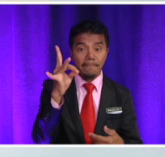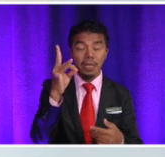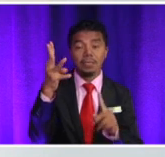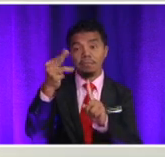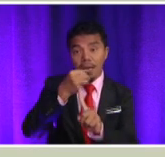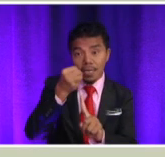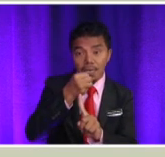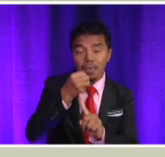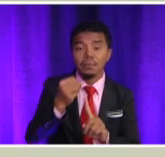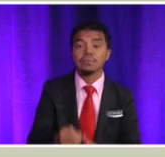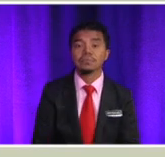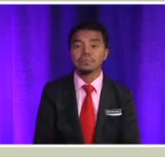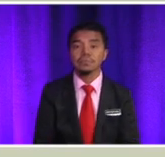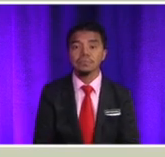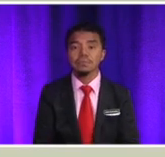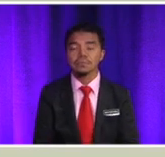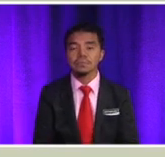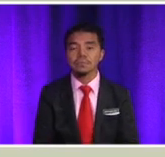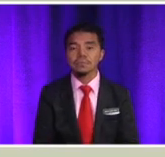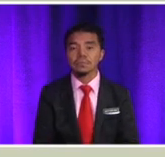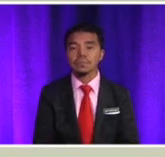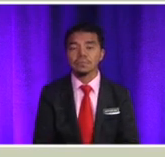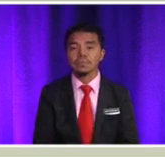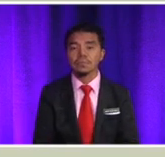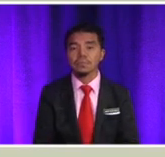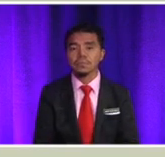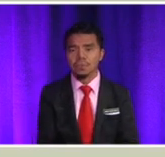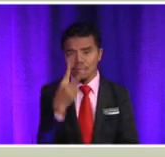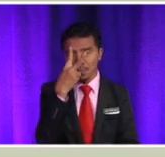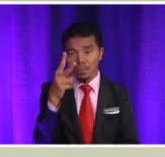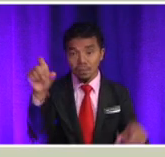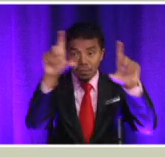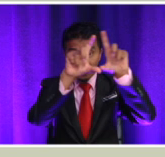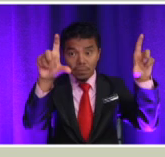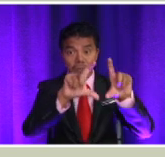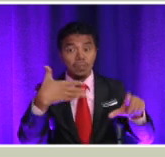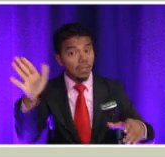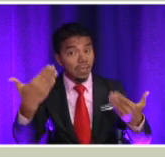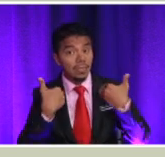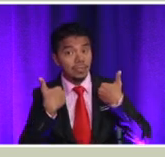yang telah diberikan maklumat yang telah diberi makan ada berapa